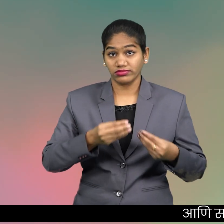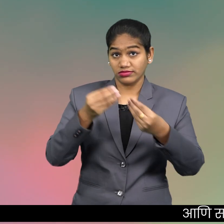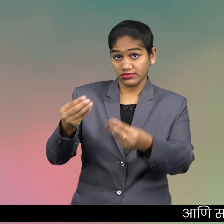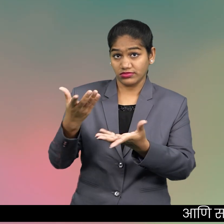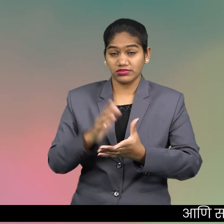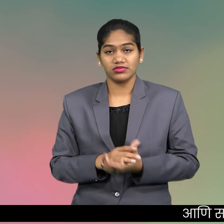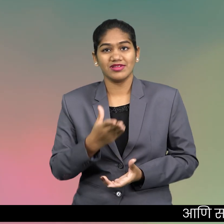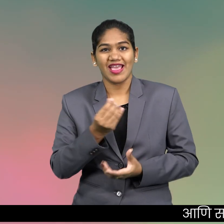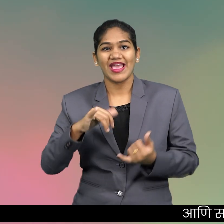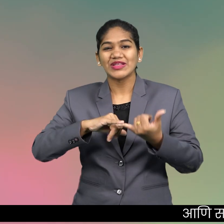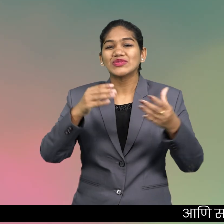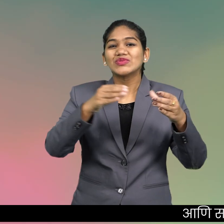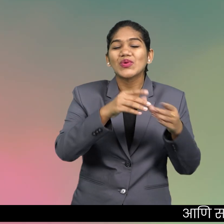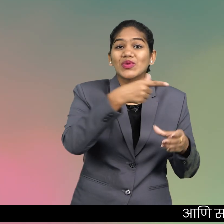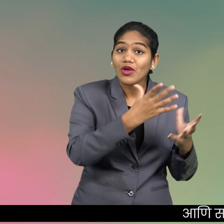आणि सामाजिक गरजांवर